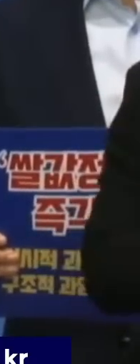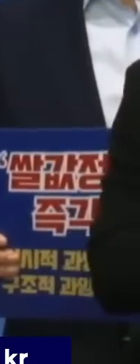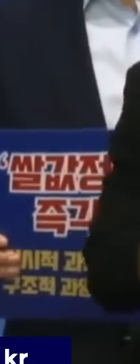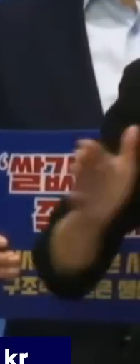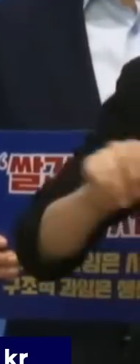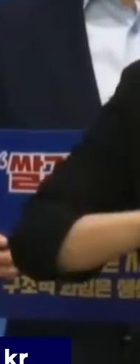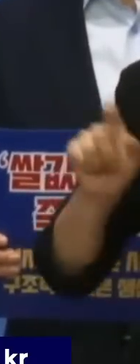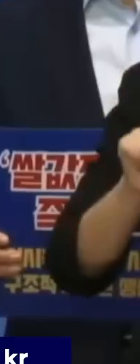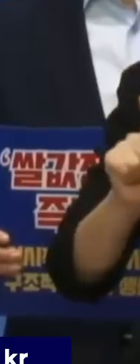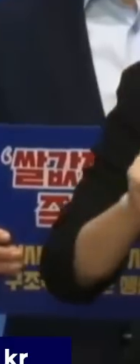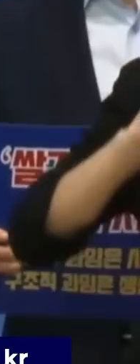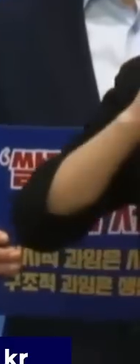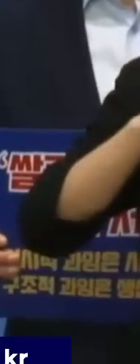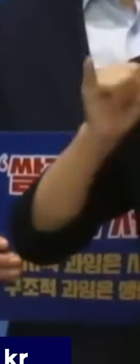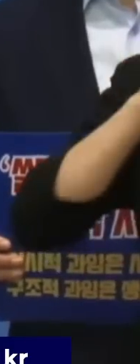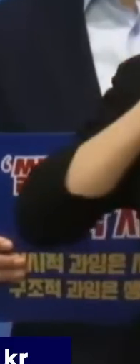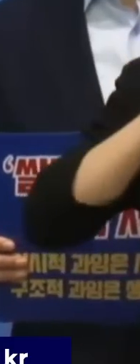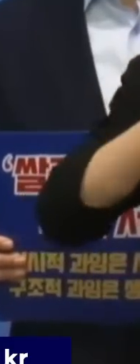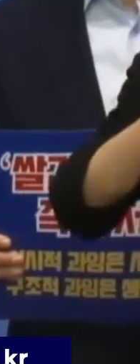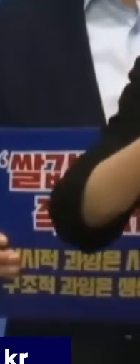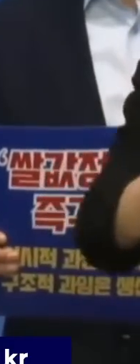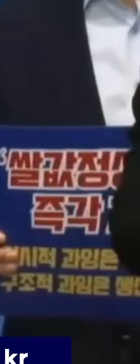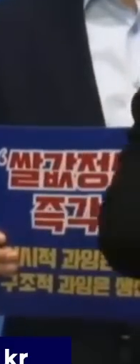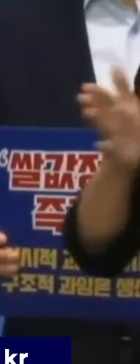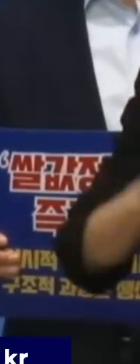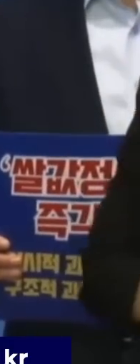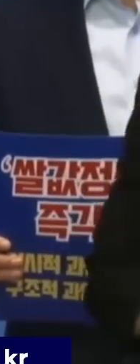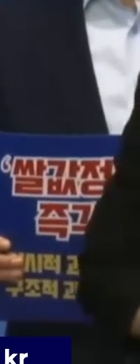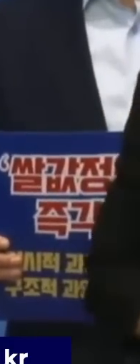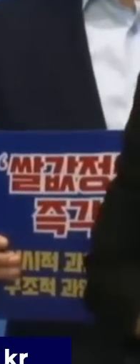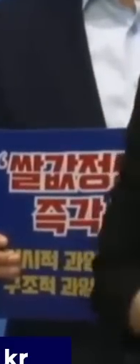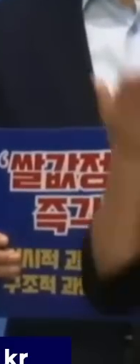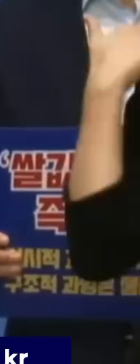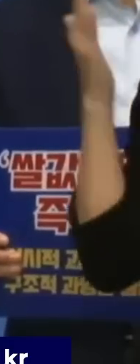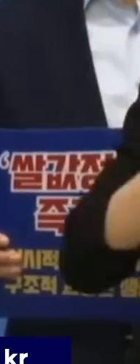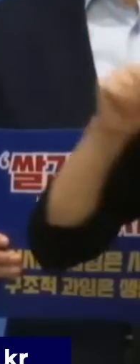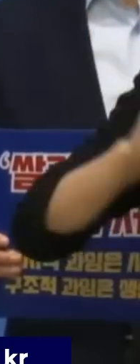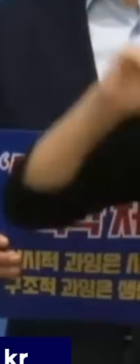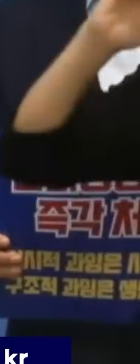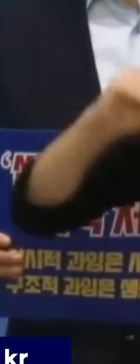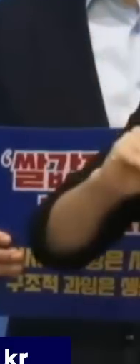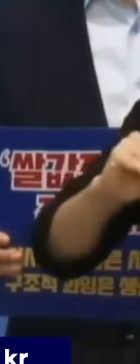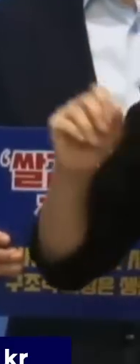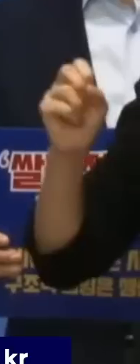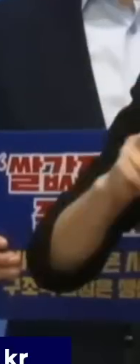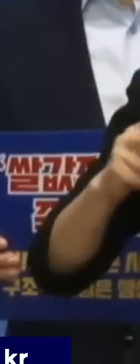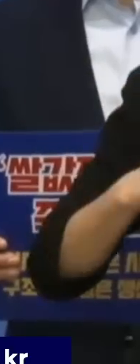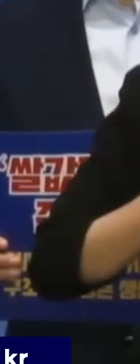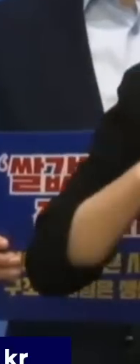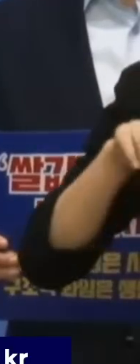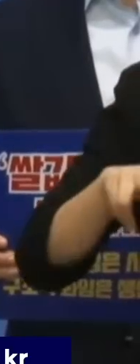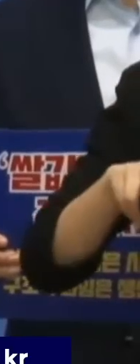했습니다. 그와 같은 사정을 담아서 오늘 이 자리에서 여러분들에게 소상히 우리의